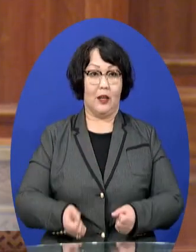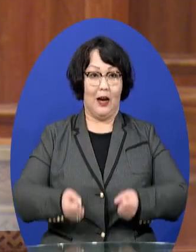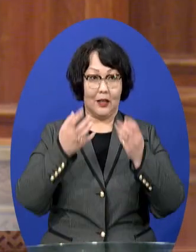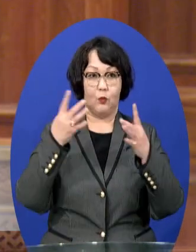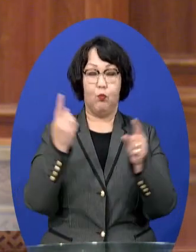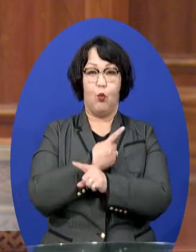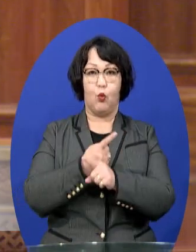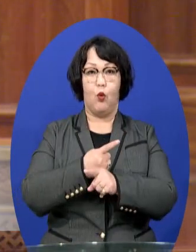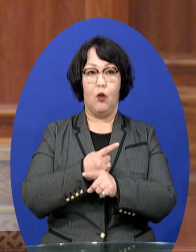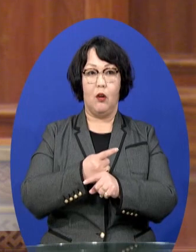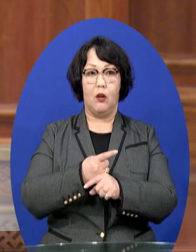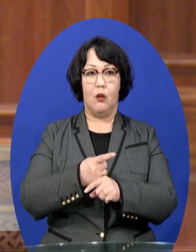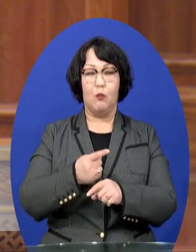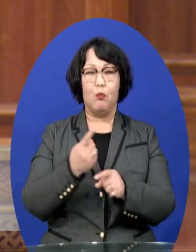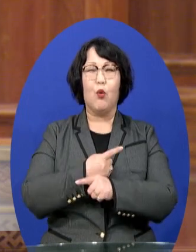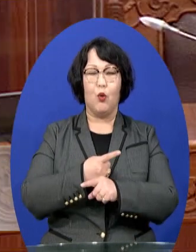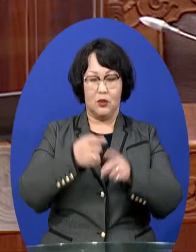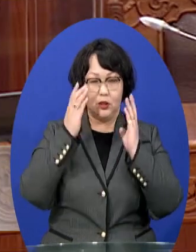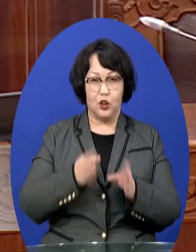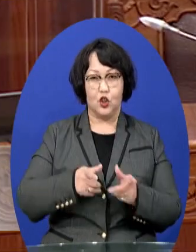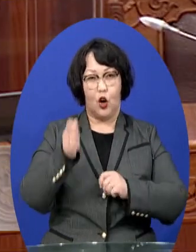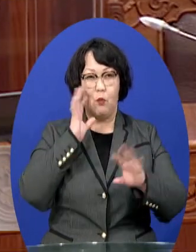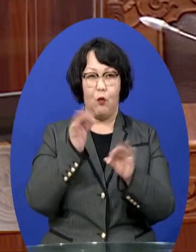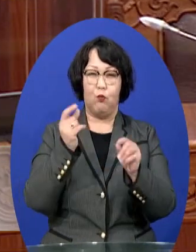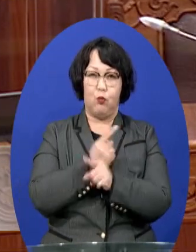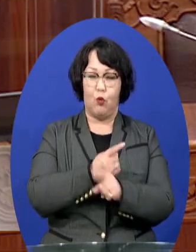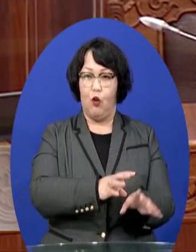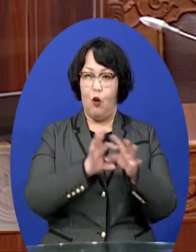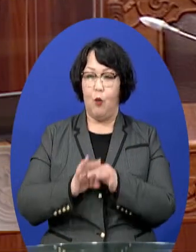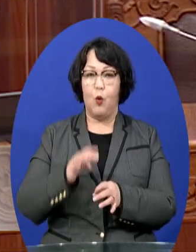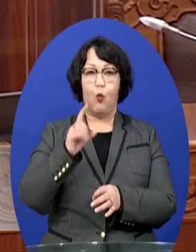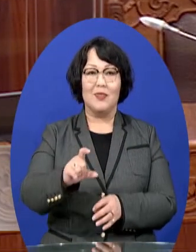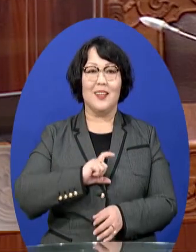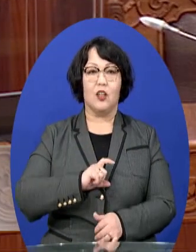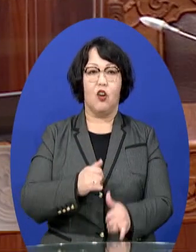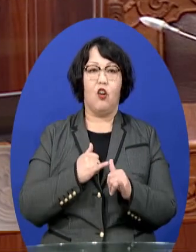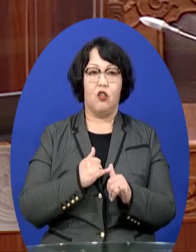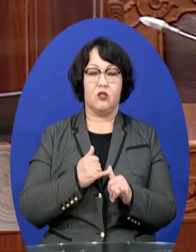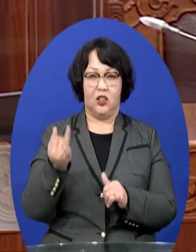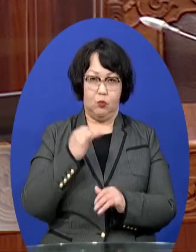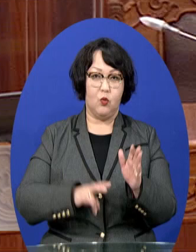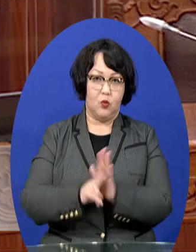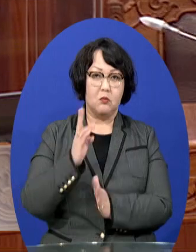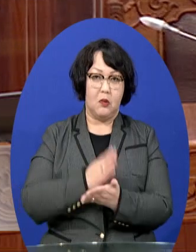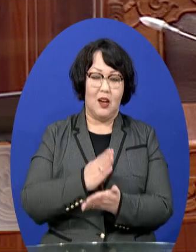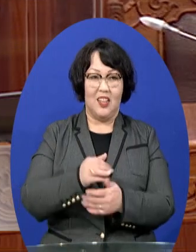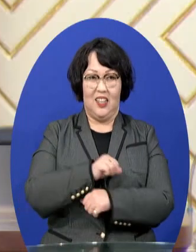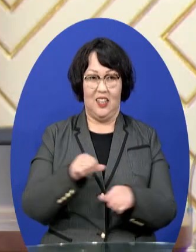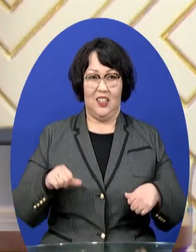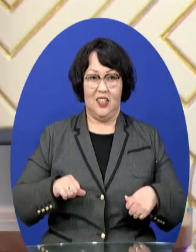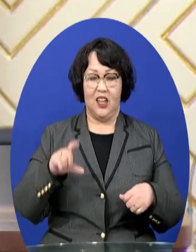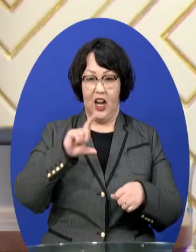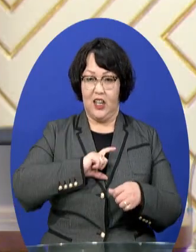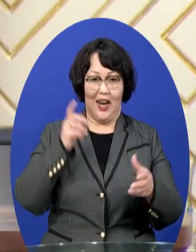оновчгүй зарим шийдвэр зохицуулалтаас хамаарч хүний эрх зөрчигдөх байдал үүсч байна. За бас иргэний халдшгүй чөлөөтэй